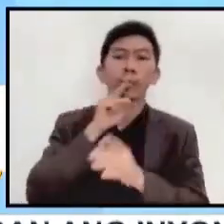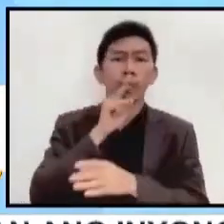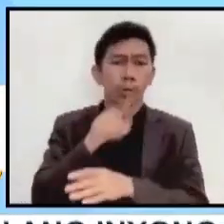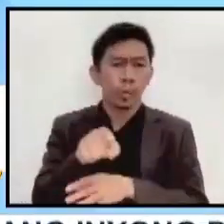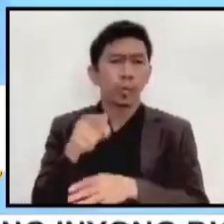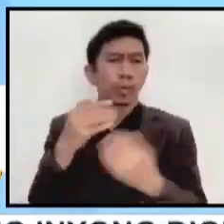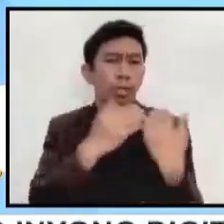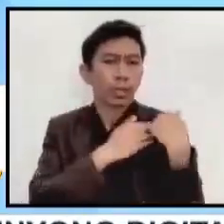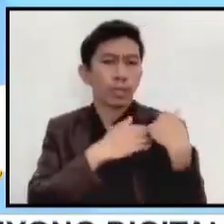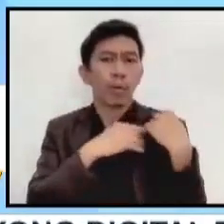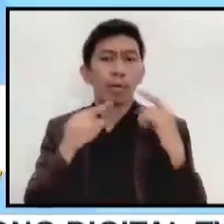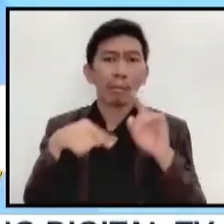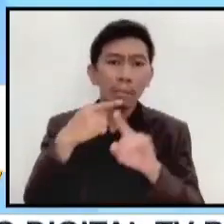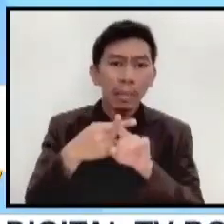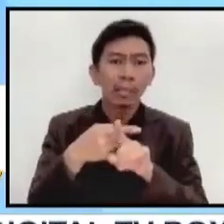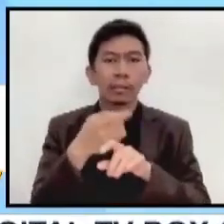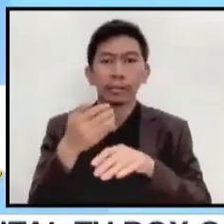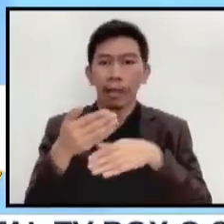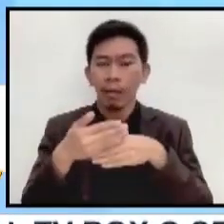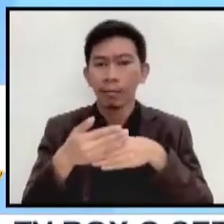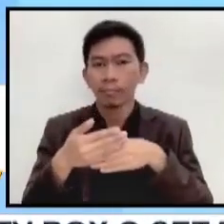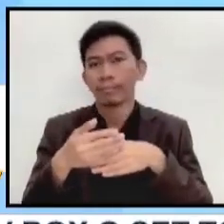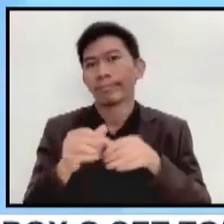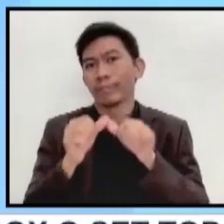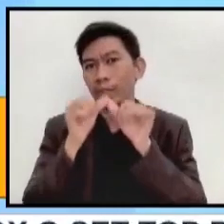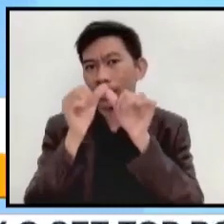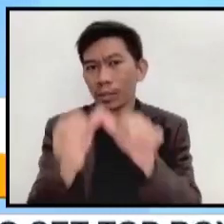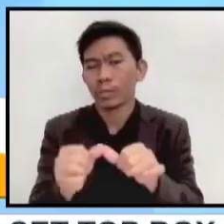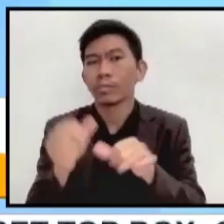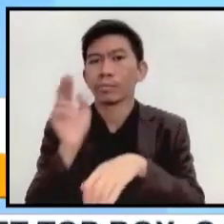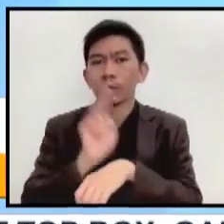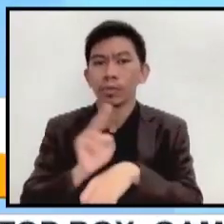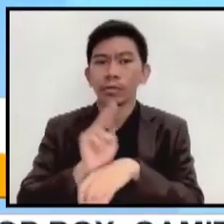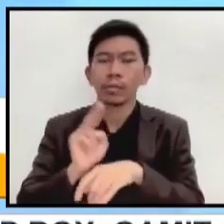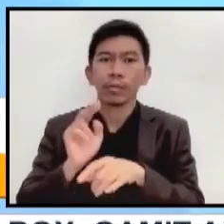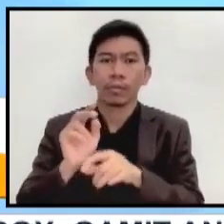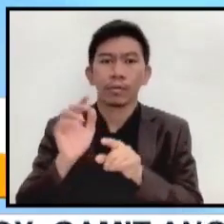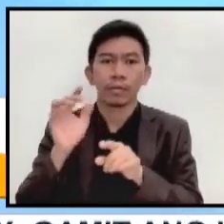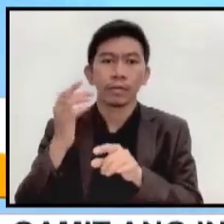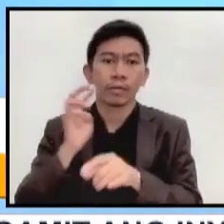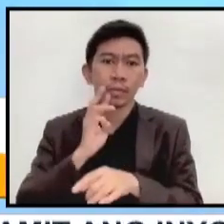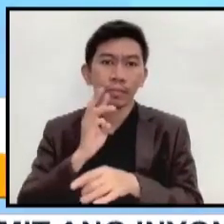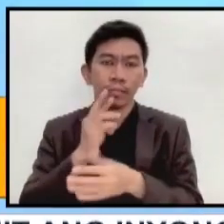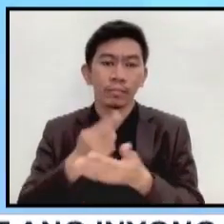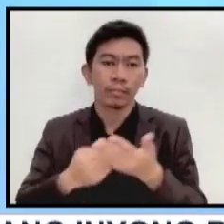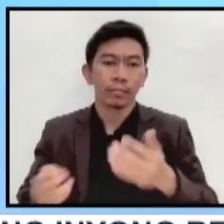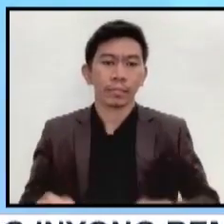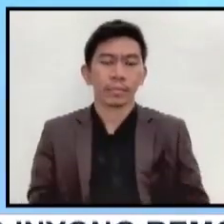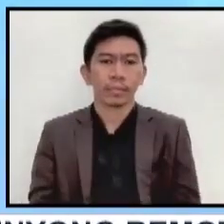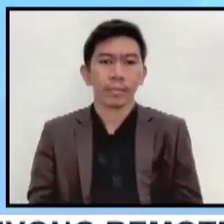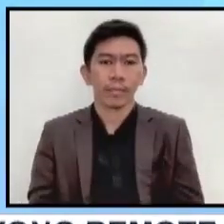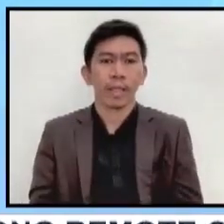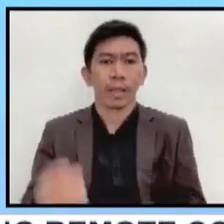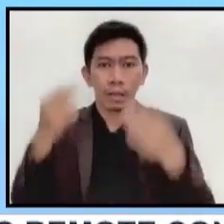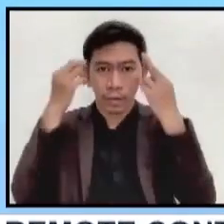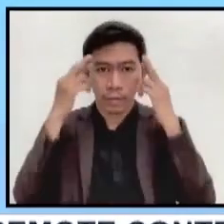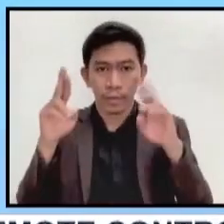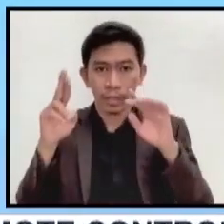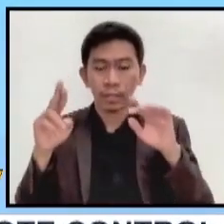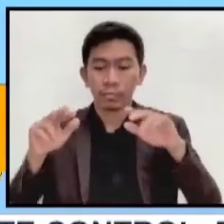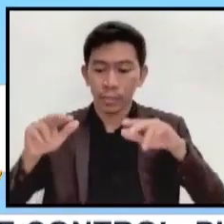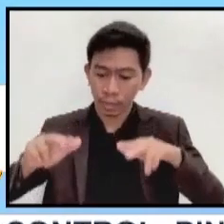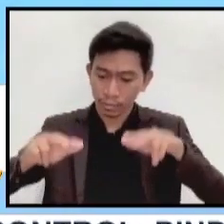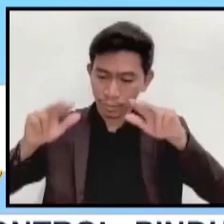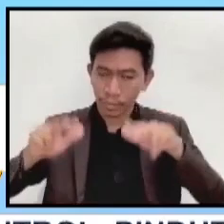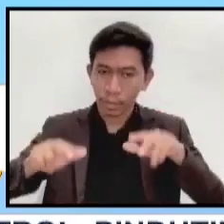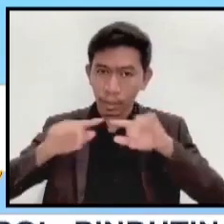water resources. The agreement between the national government and the local government will ensure that growth is